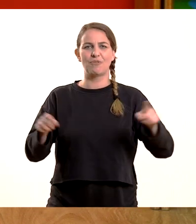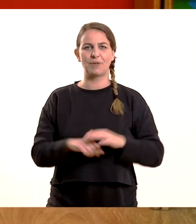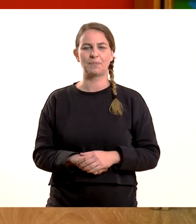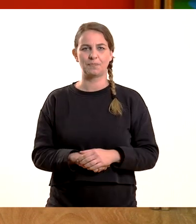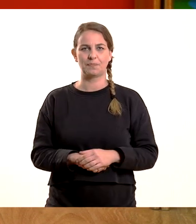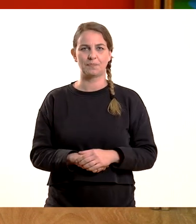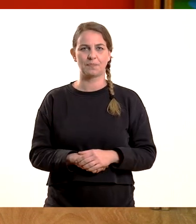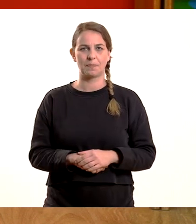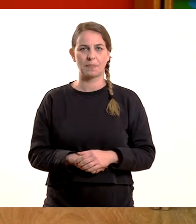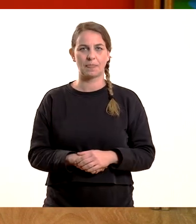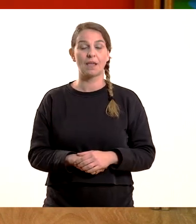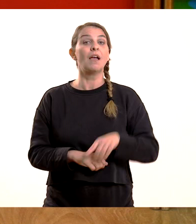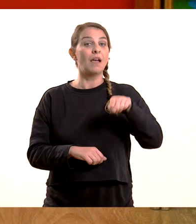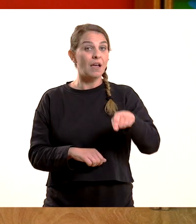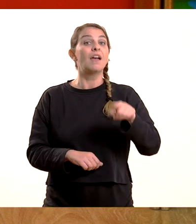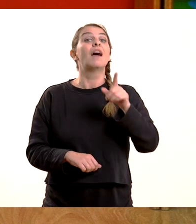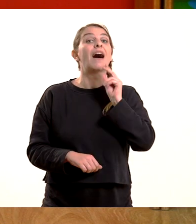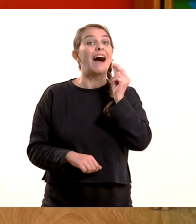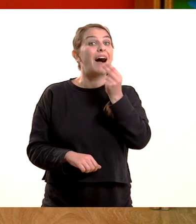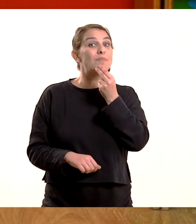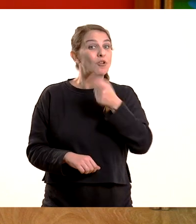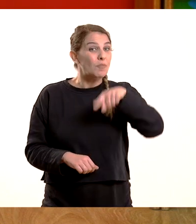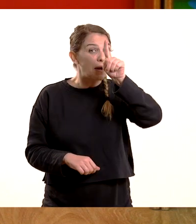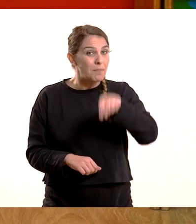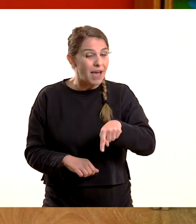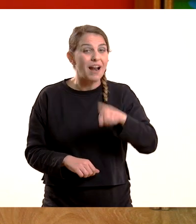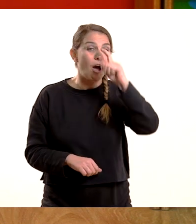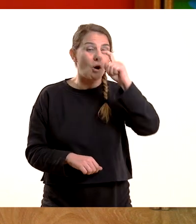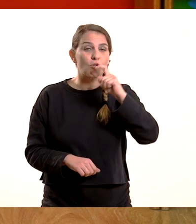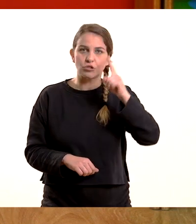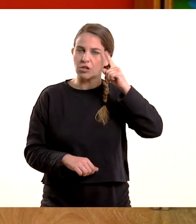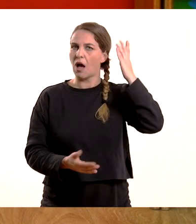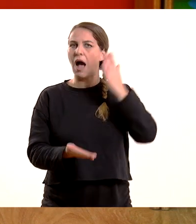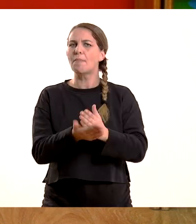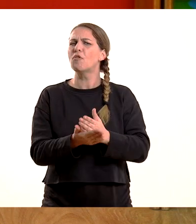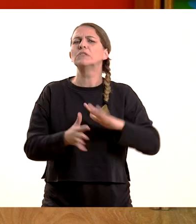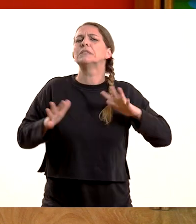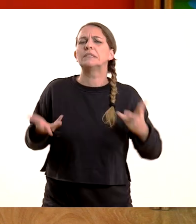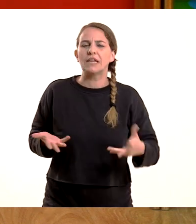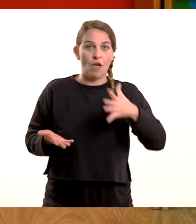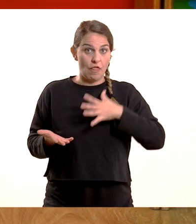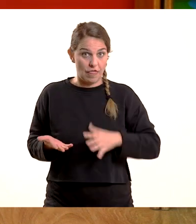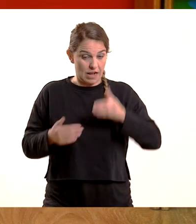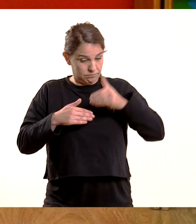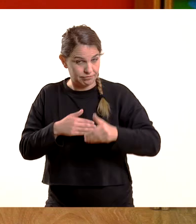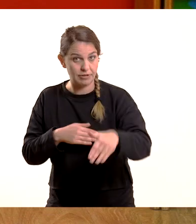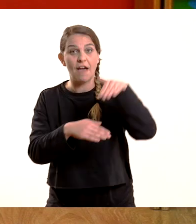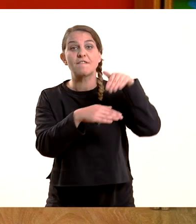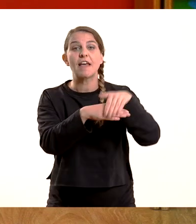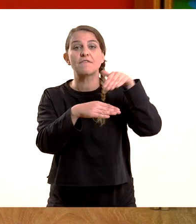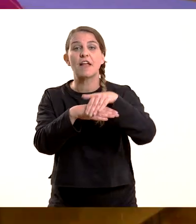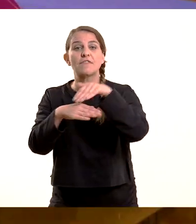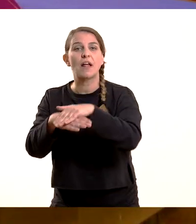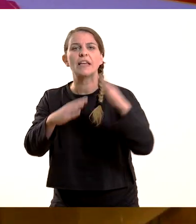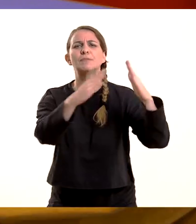Από εκείνο το απόγευμα αποφάσισε να πηγαίνει τα βράδια στα σπίτια των παιδιών και την ώρα που